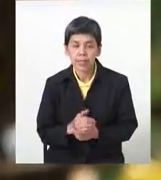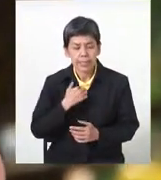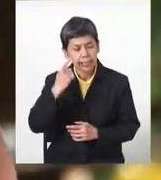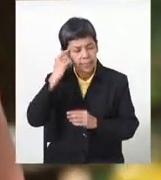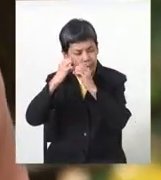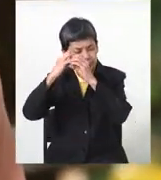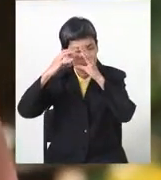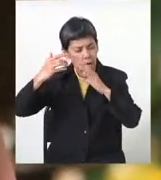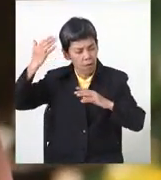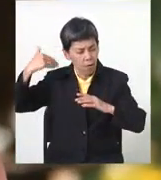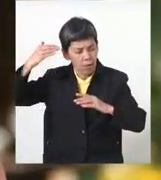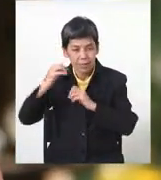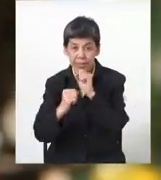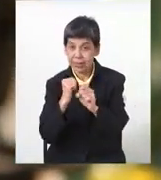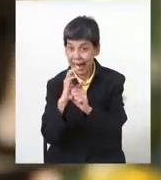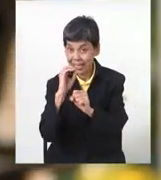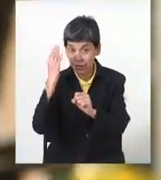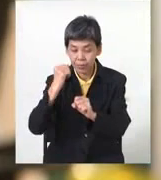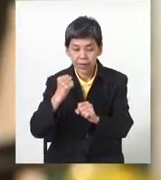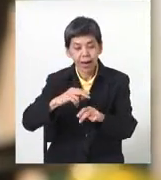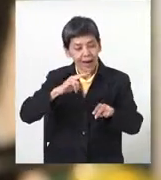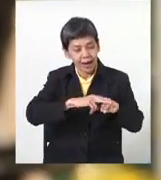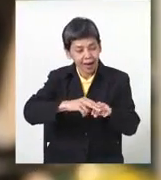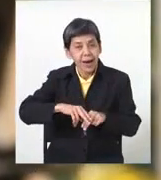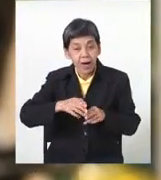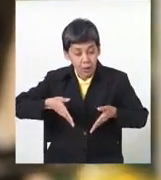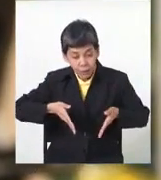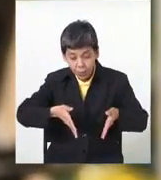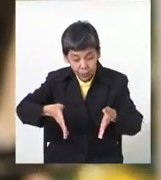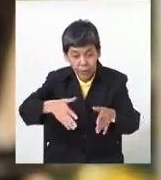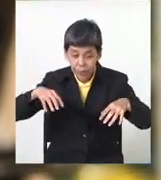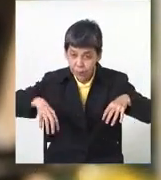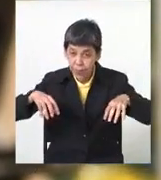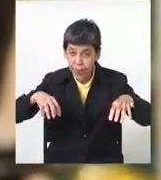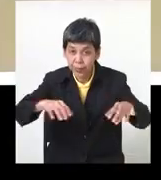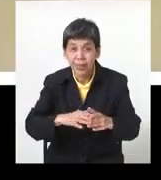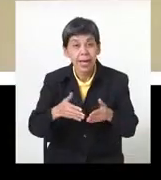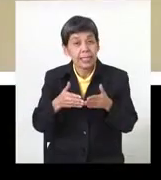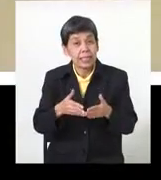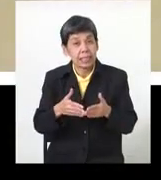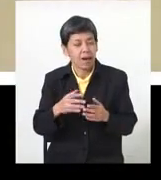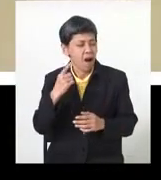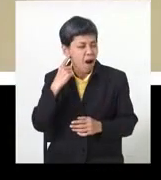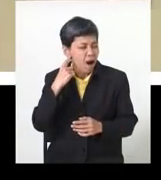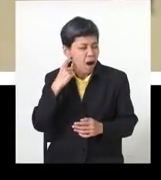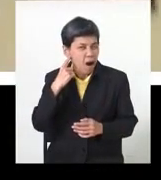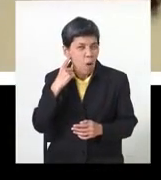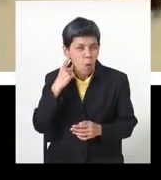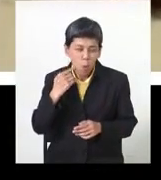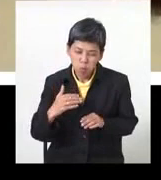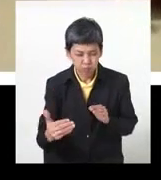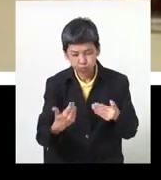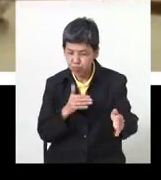เอ่อนึกภาพกลับไปสัก 50ปีเนี่ยริมคลองที่เรานั่งอยู่ตอนนี้เนี่ยอือเอ่อเรือเนี่ยจะเสียง